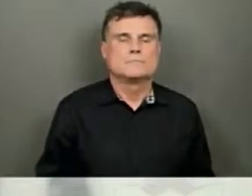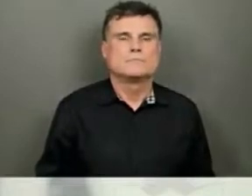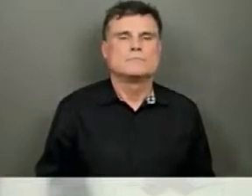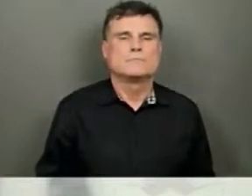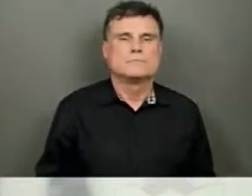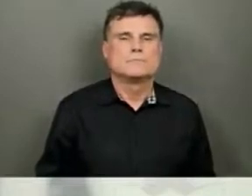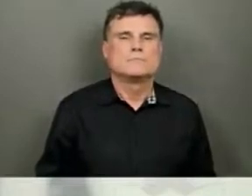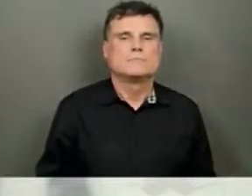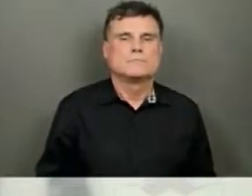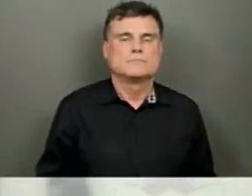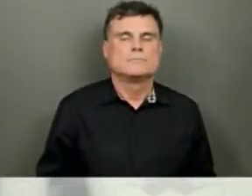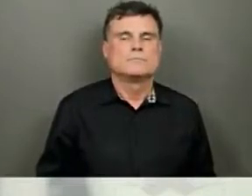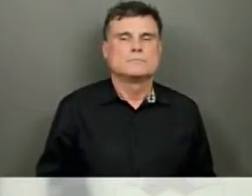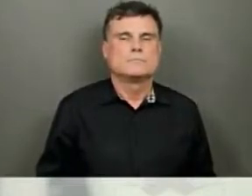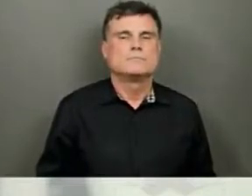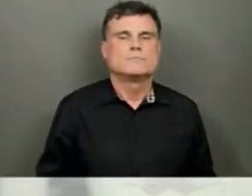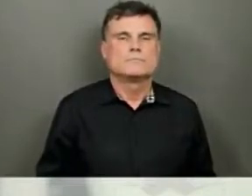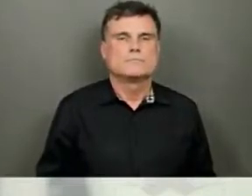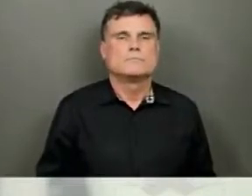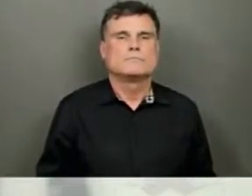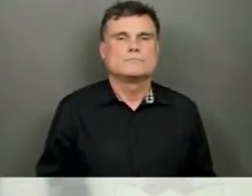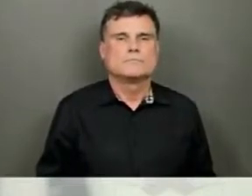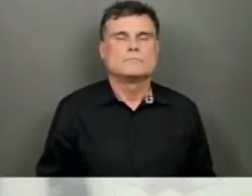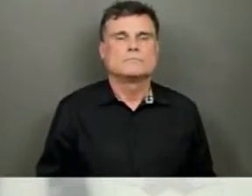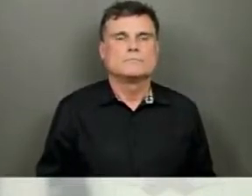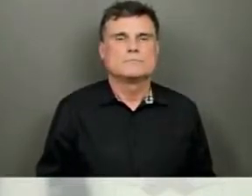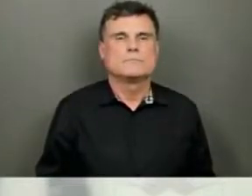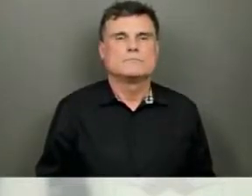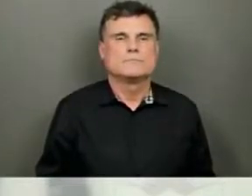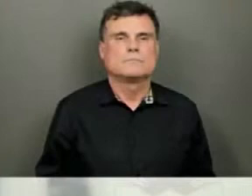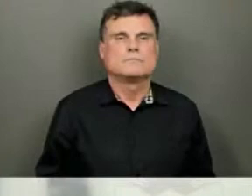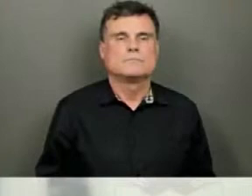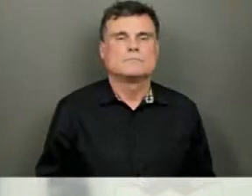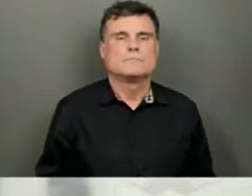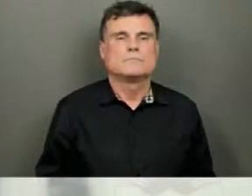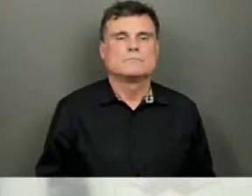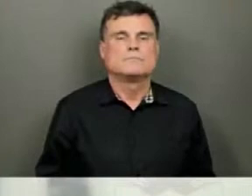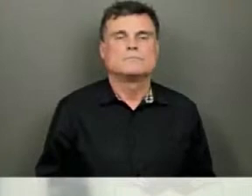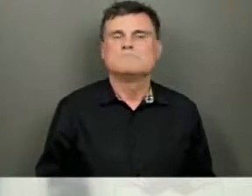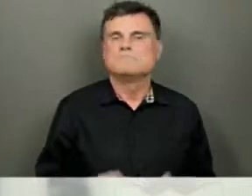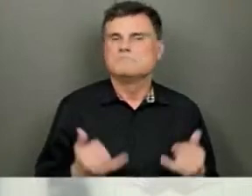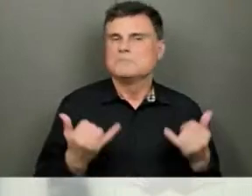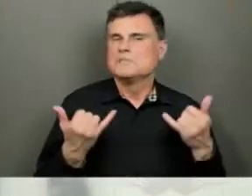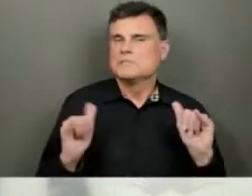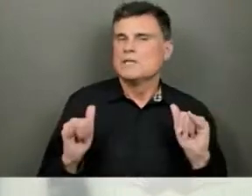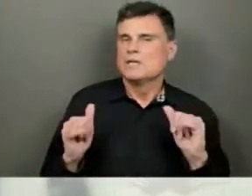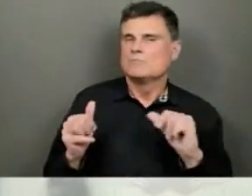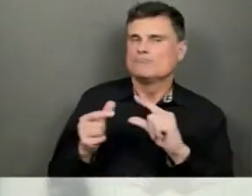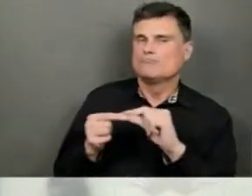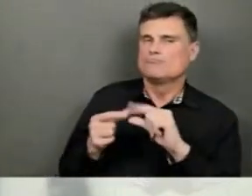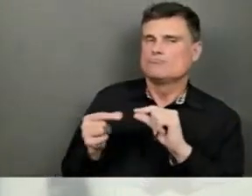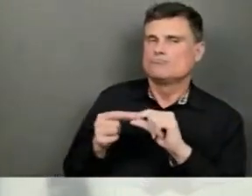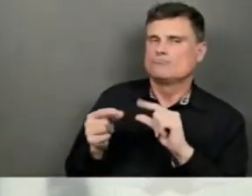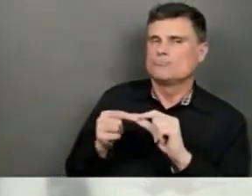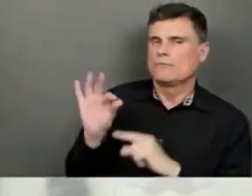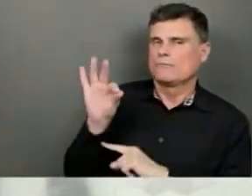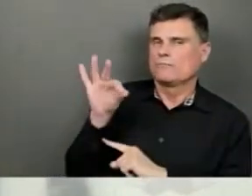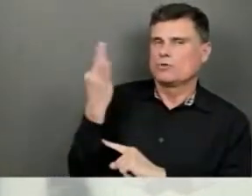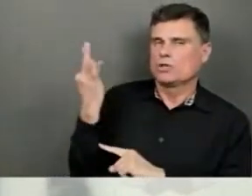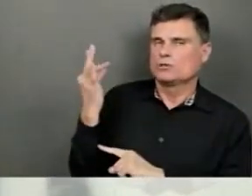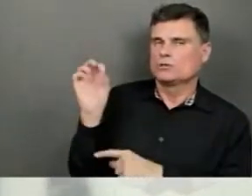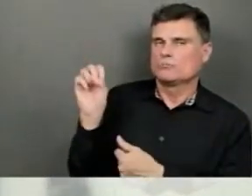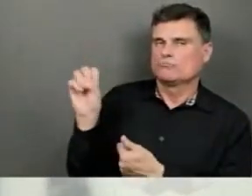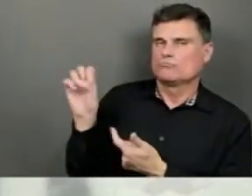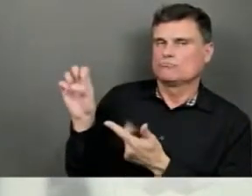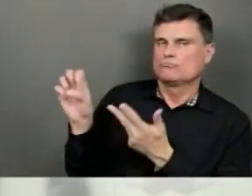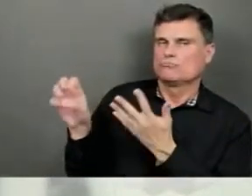bénéficie de plus que de publicité. On ne peut pas voir un match de hockey, un match de foot, un match de quoi que